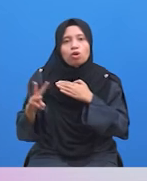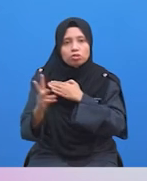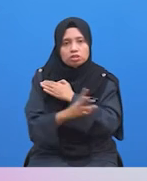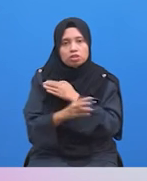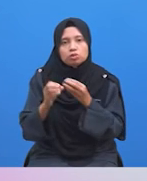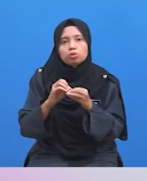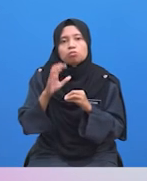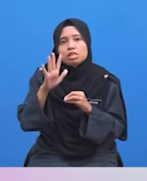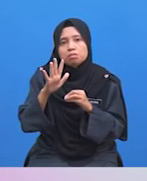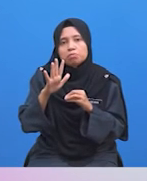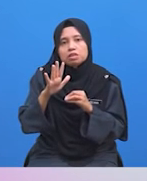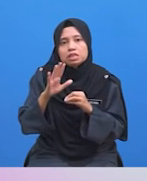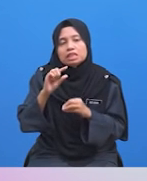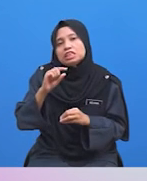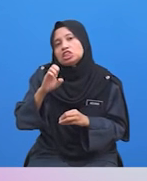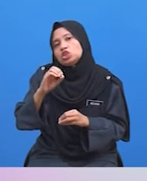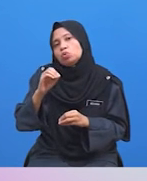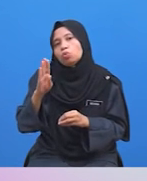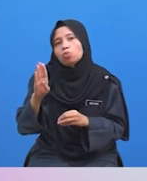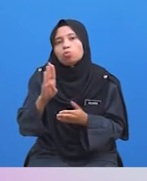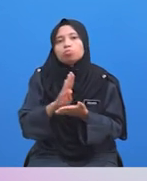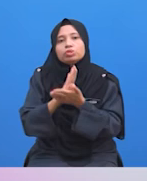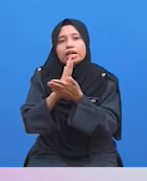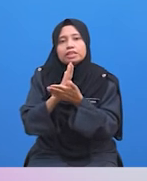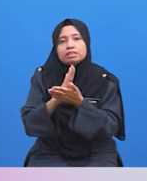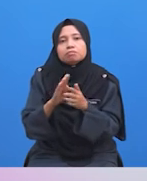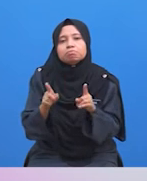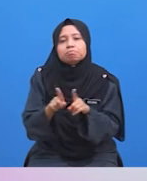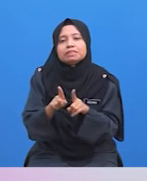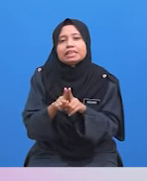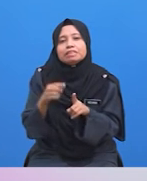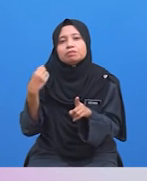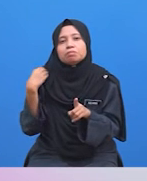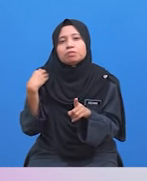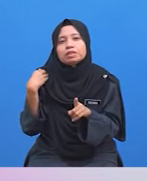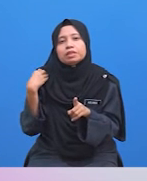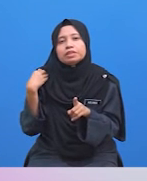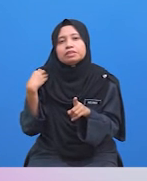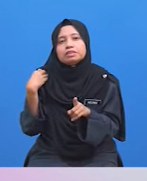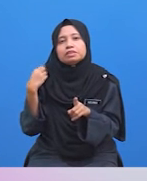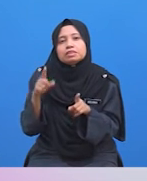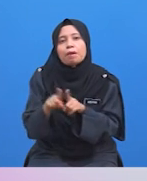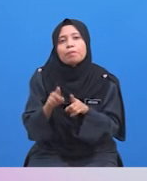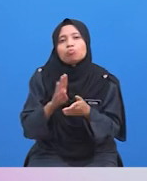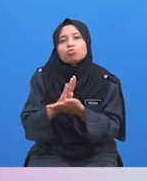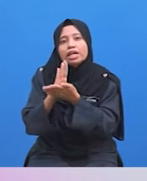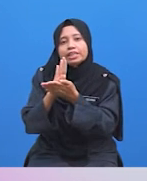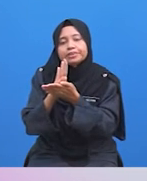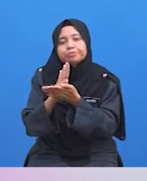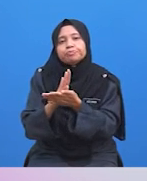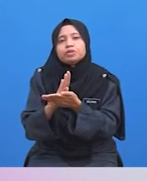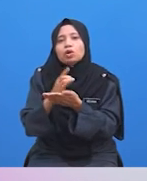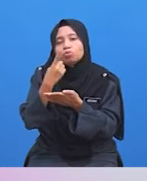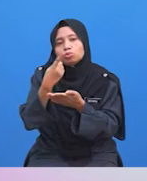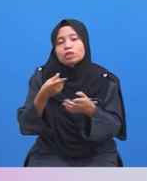facto Jo budaya negara yang mempunyai persamaan dari segi adat resam dan budaya menjadi tarik